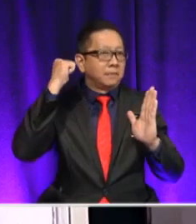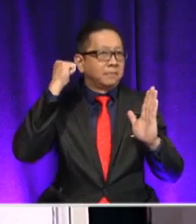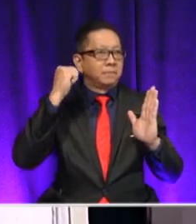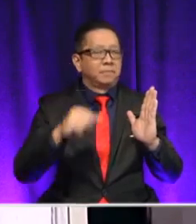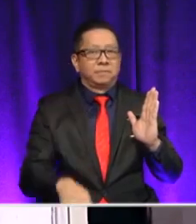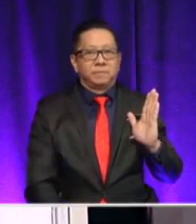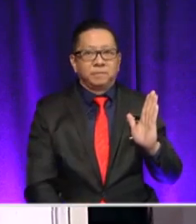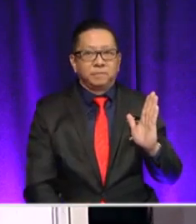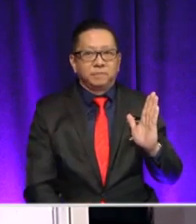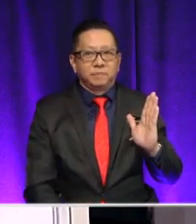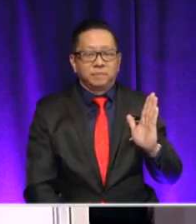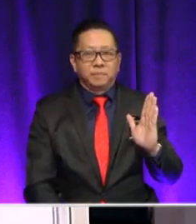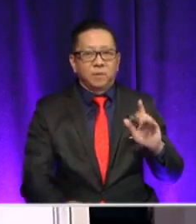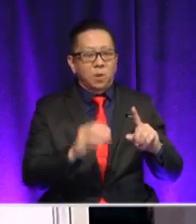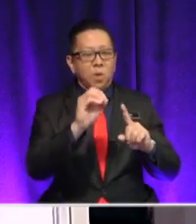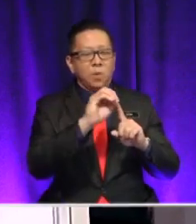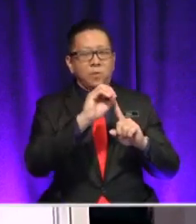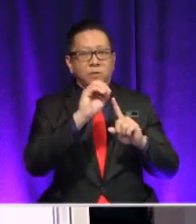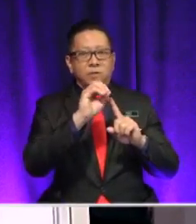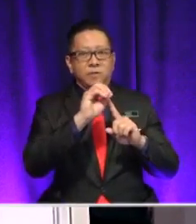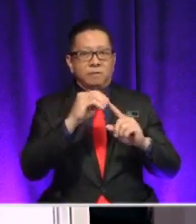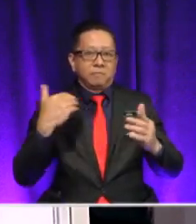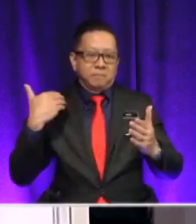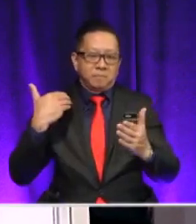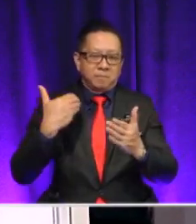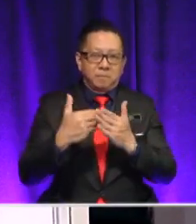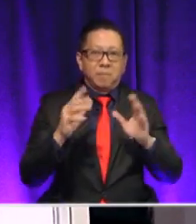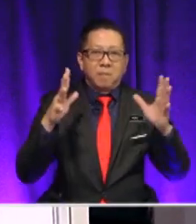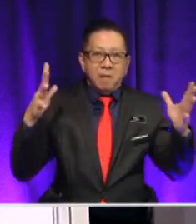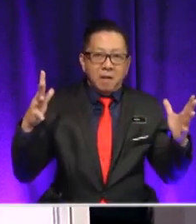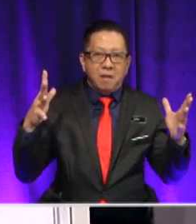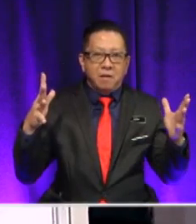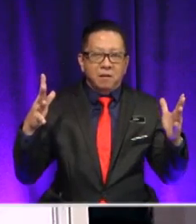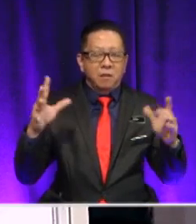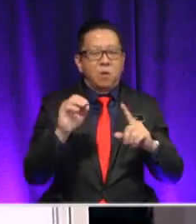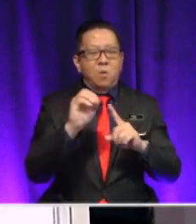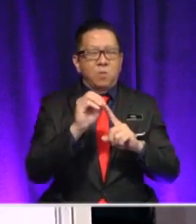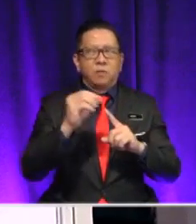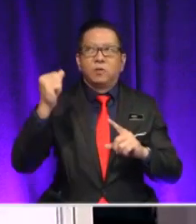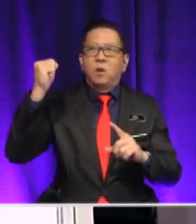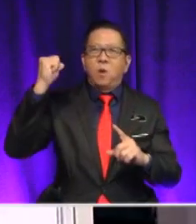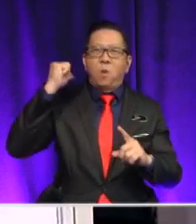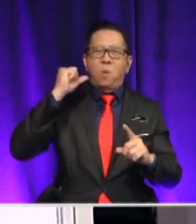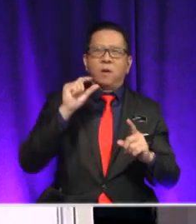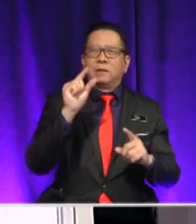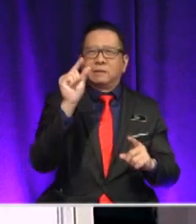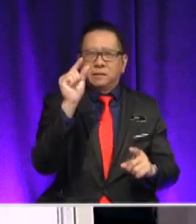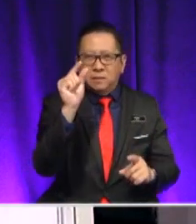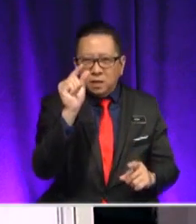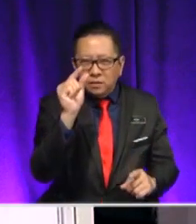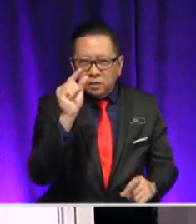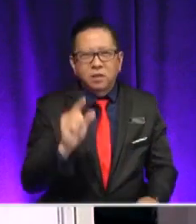yang semakin dekat akan lebih besar Makanya kalau objek yang kita nampak jauh tuh akan nampak lebih